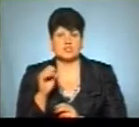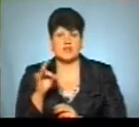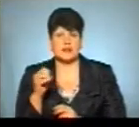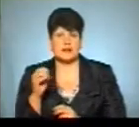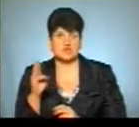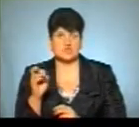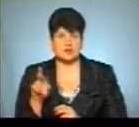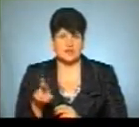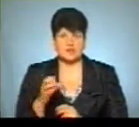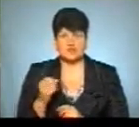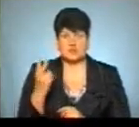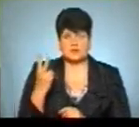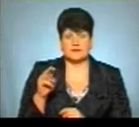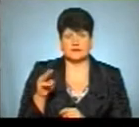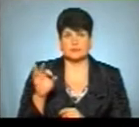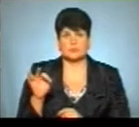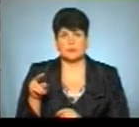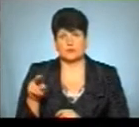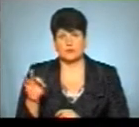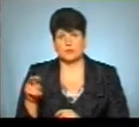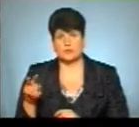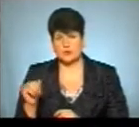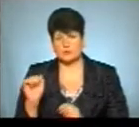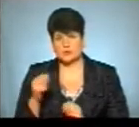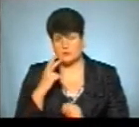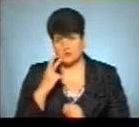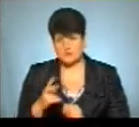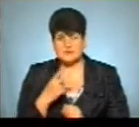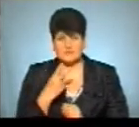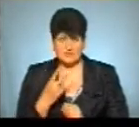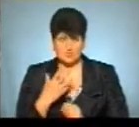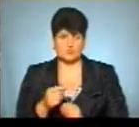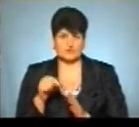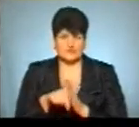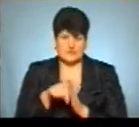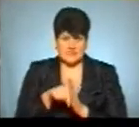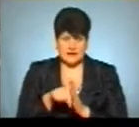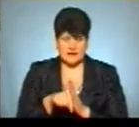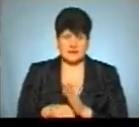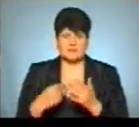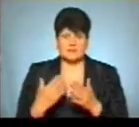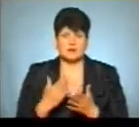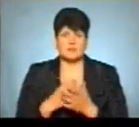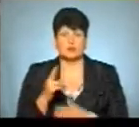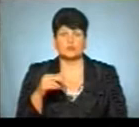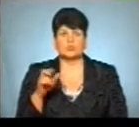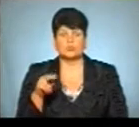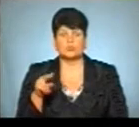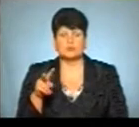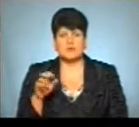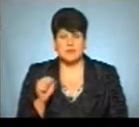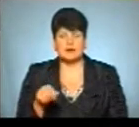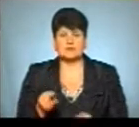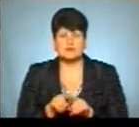ще дві туполі, теж можна подивитися, трухляві туполі, які всередині мають вже дупла і які так само